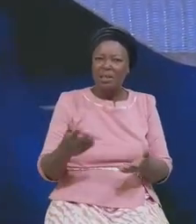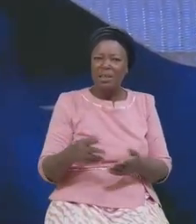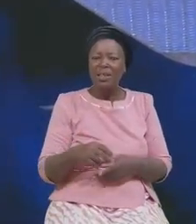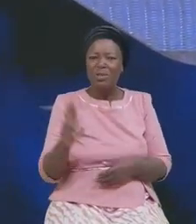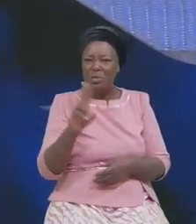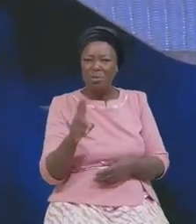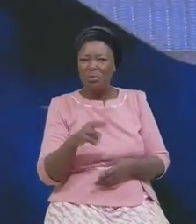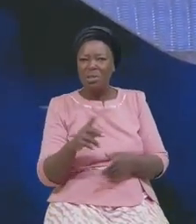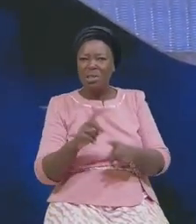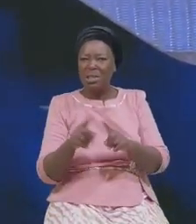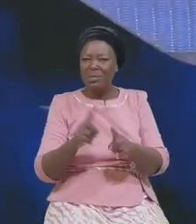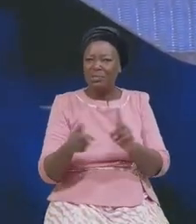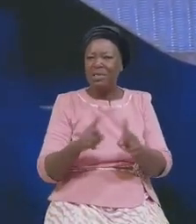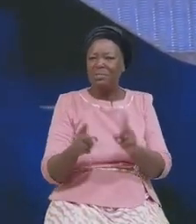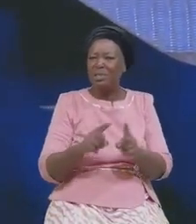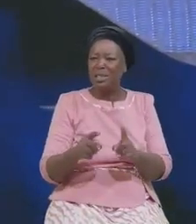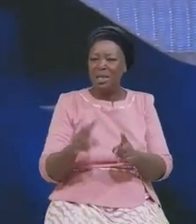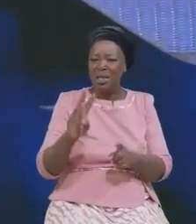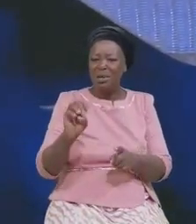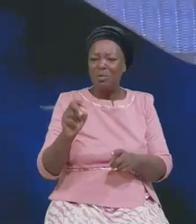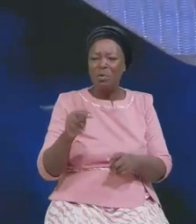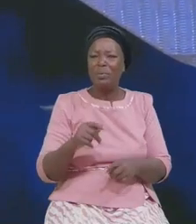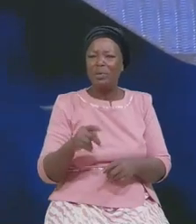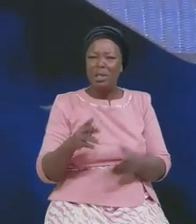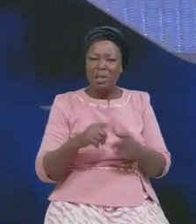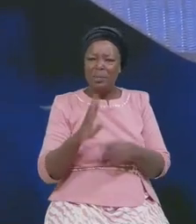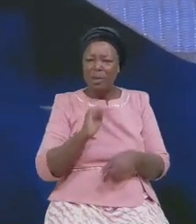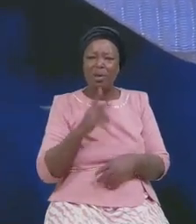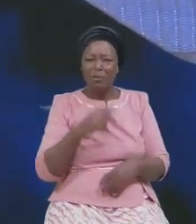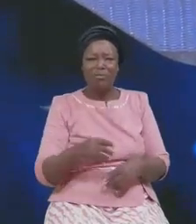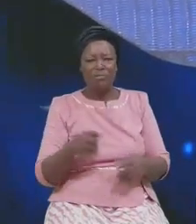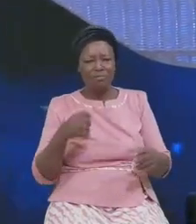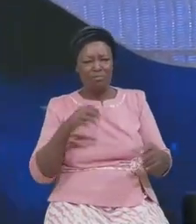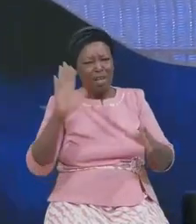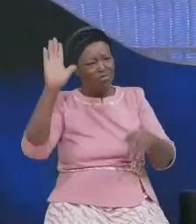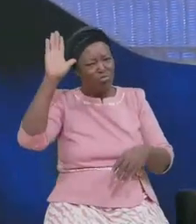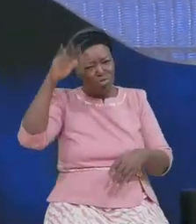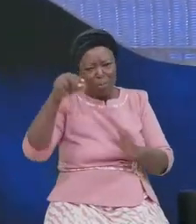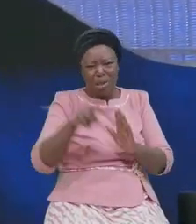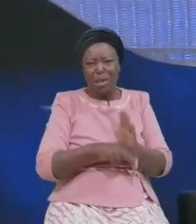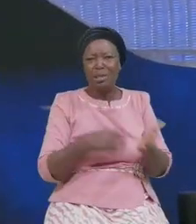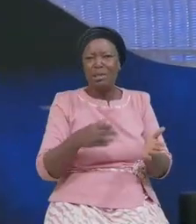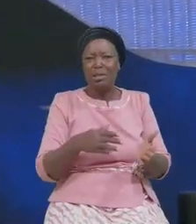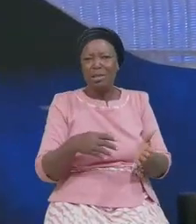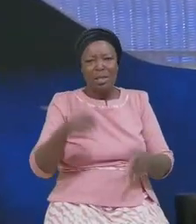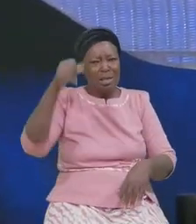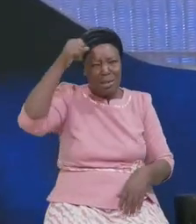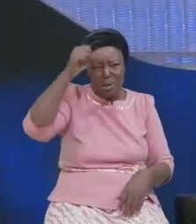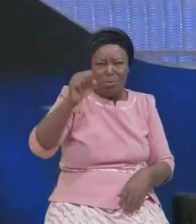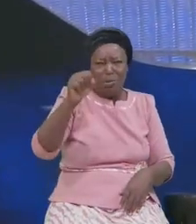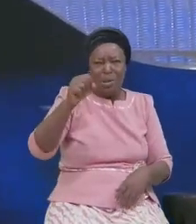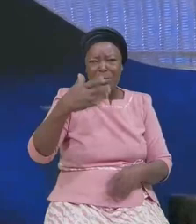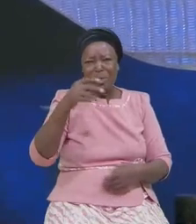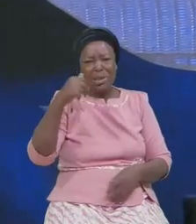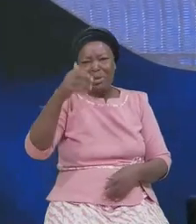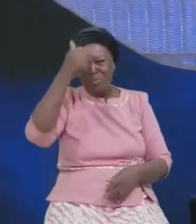l'arme de la violence. Il faut lire dans les journaux, vous allez voir cela. Les histoires dans les rues, les armes de la violence. Il